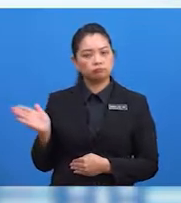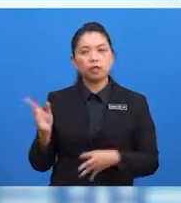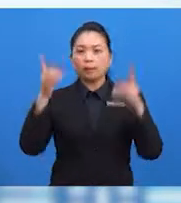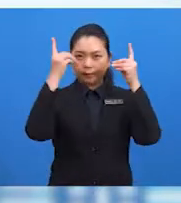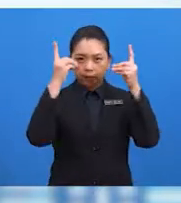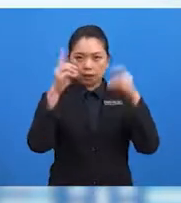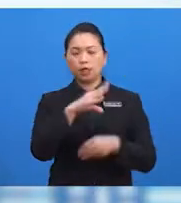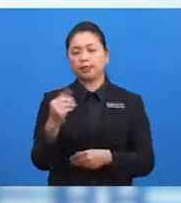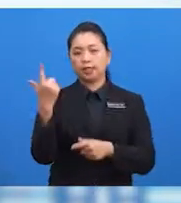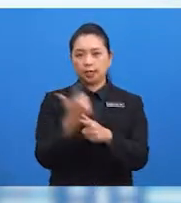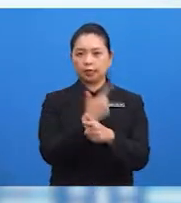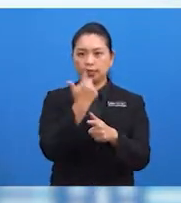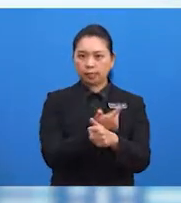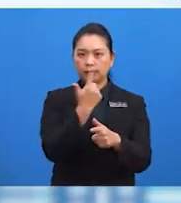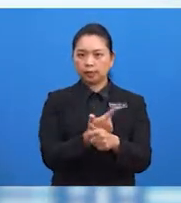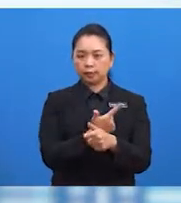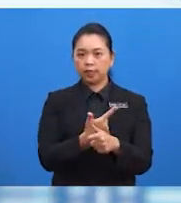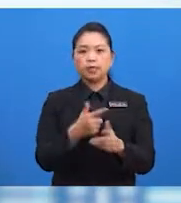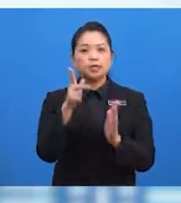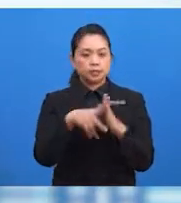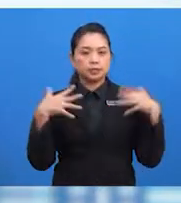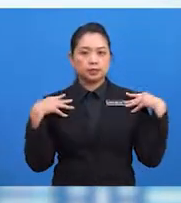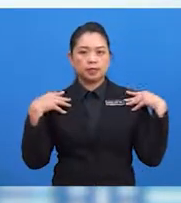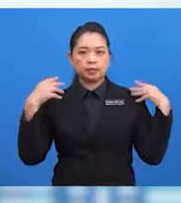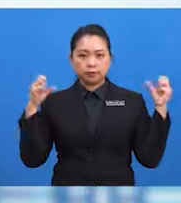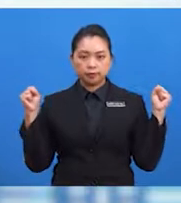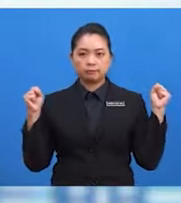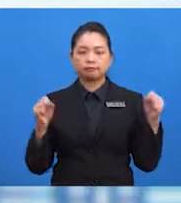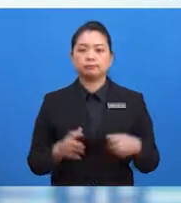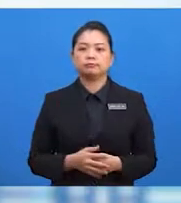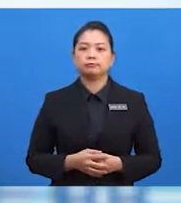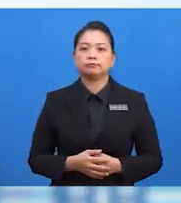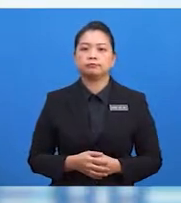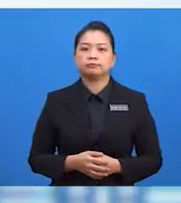pendidikan dan latihan, kesihatan dan perumahan.